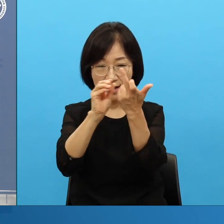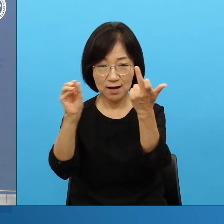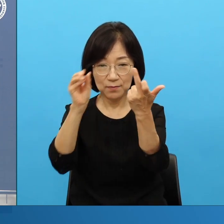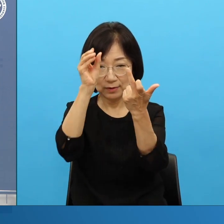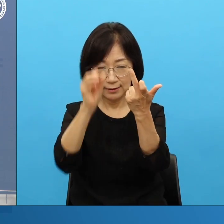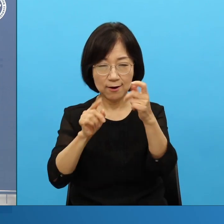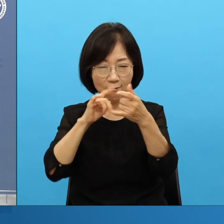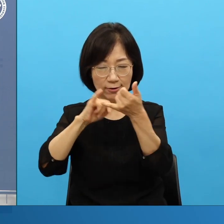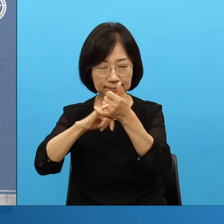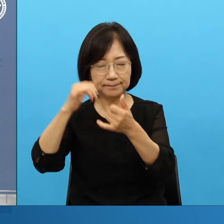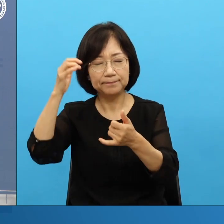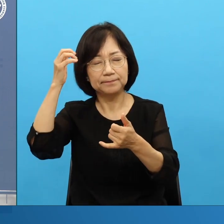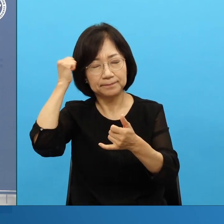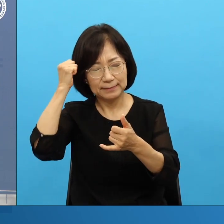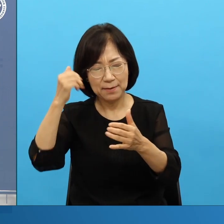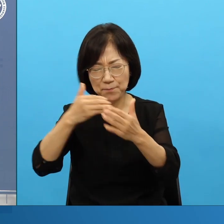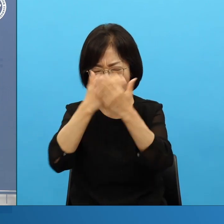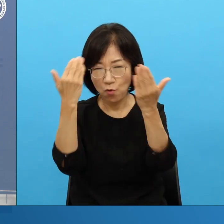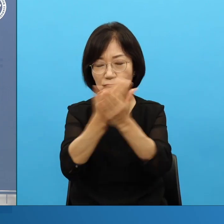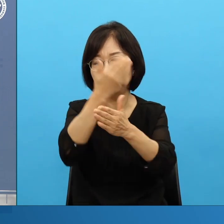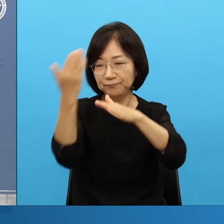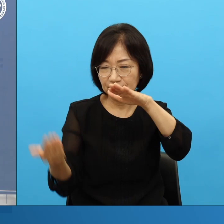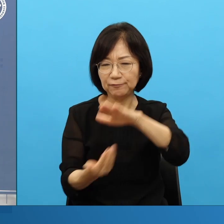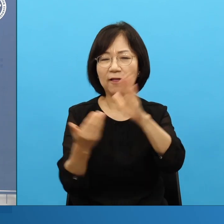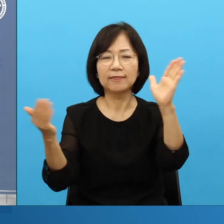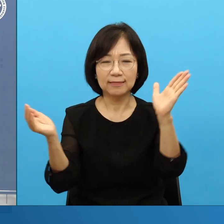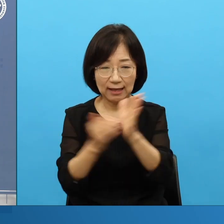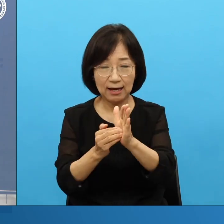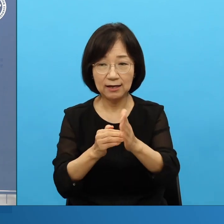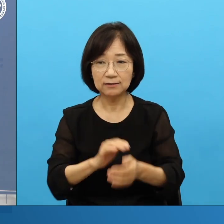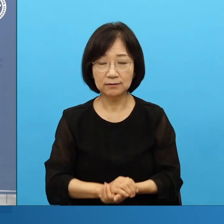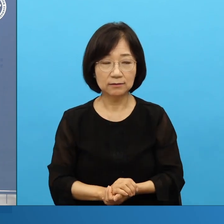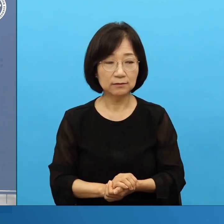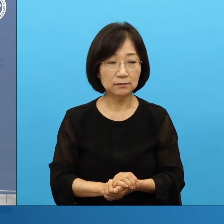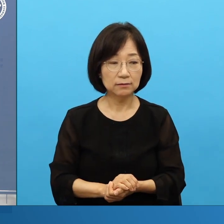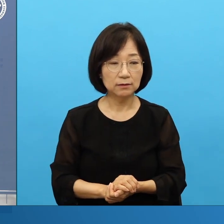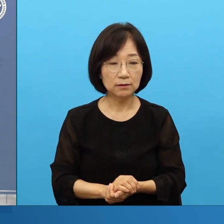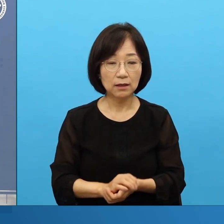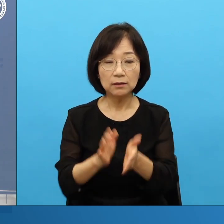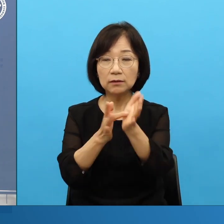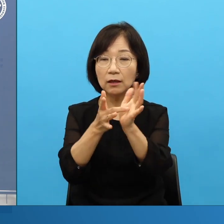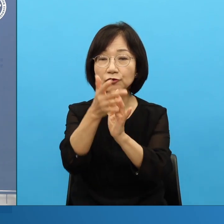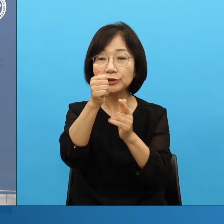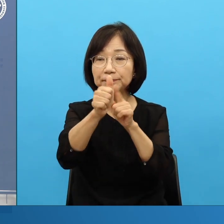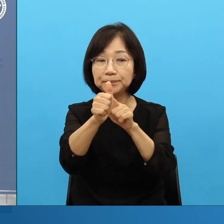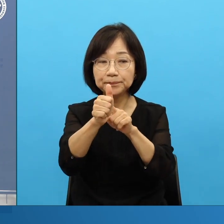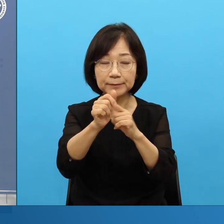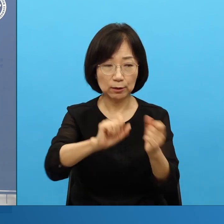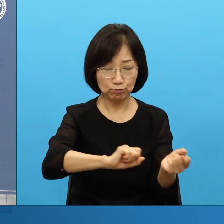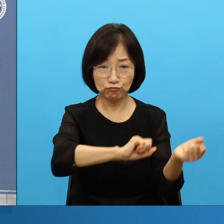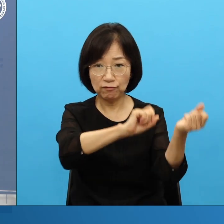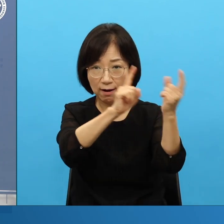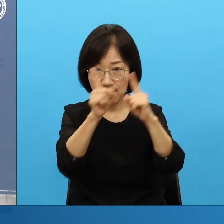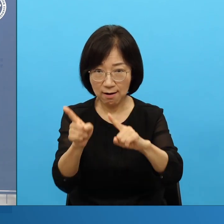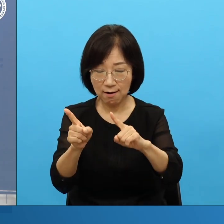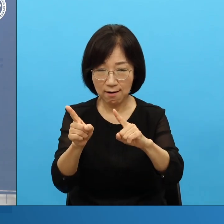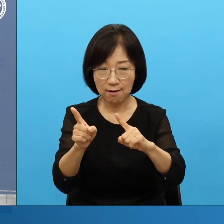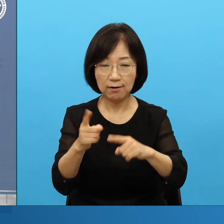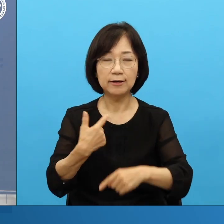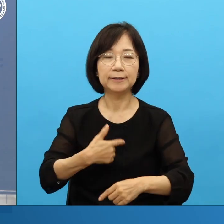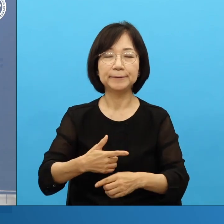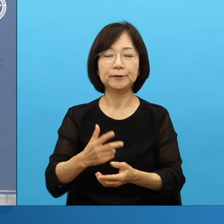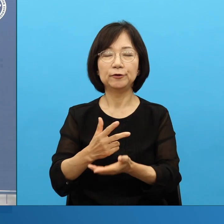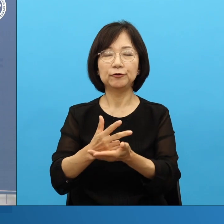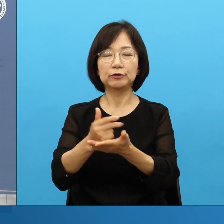able to transmit it because everything was finished. 부활하신 주께서 갈보리산에 부활하신 주께서 하늘과 땅의 모든 근세에 내 가졌다 그랬어요. He